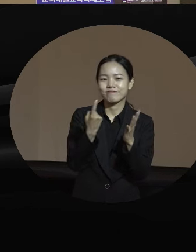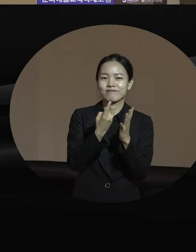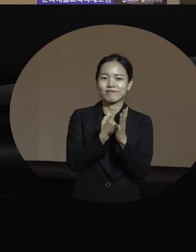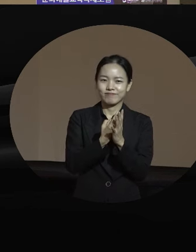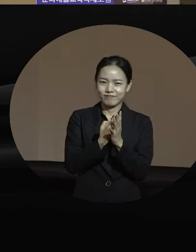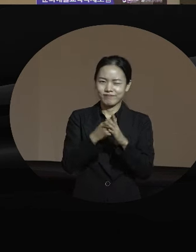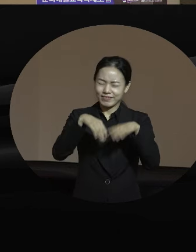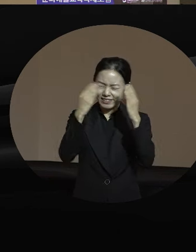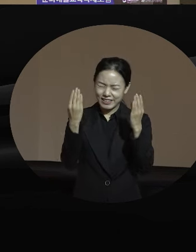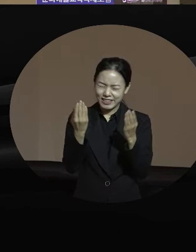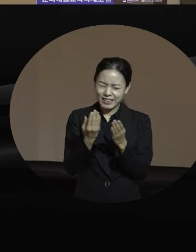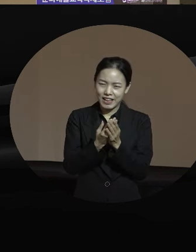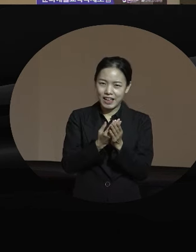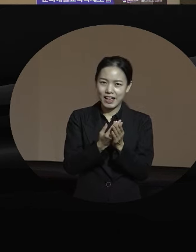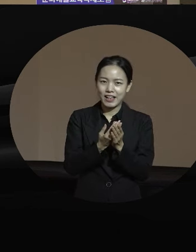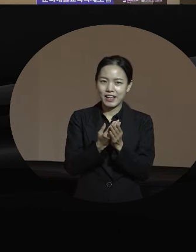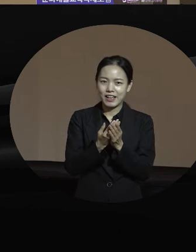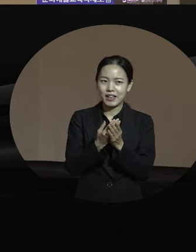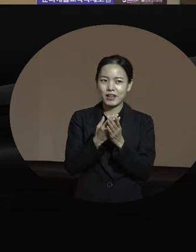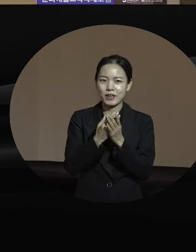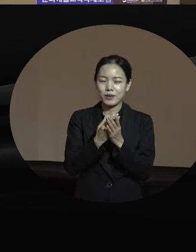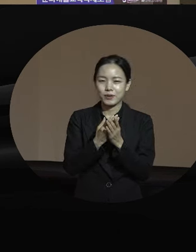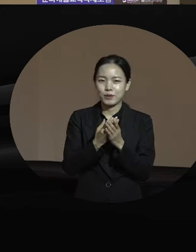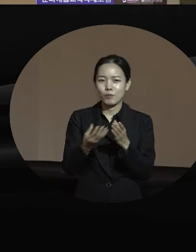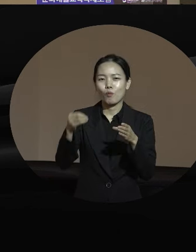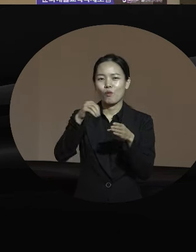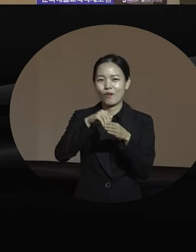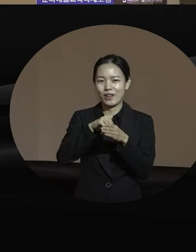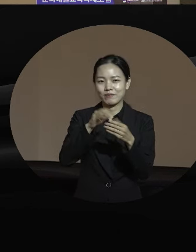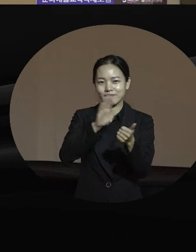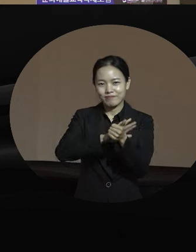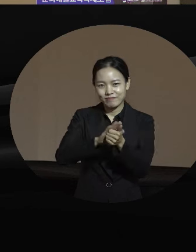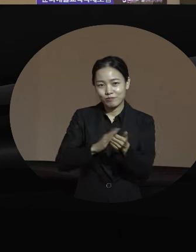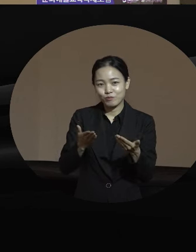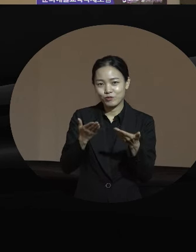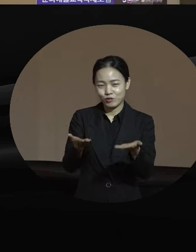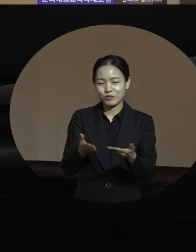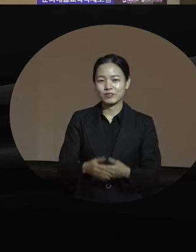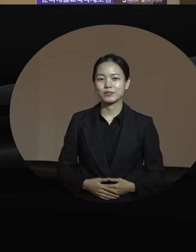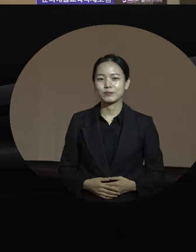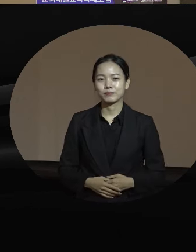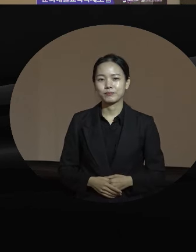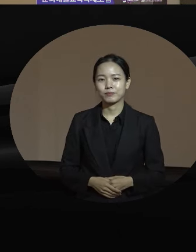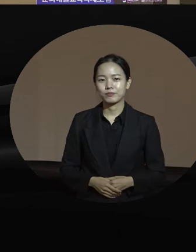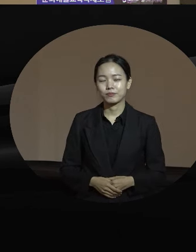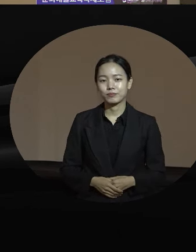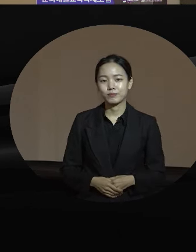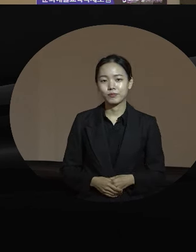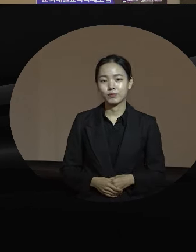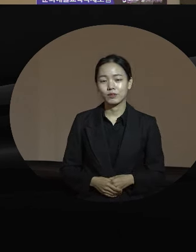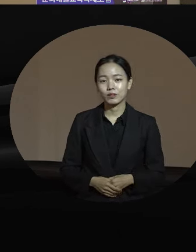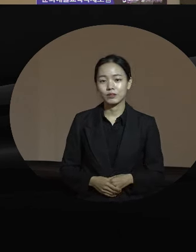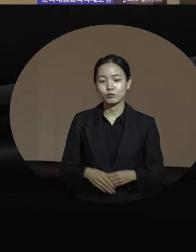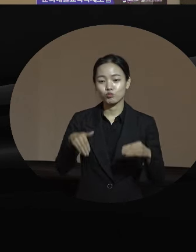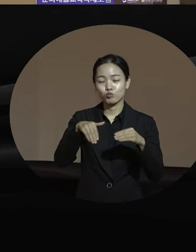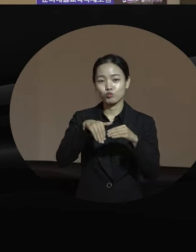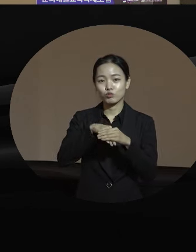핵심이라고 할 수 있겠습니다. 그래서 이 시간에는 문화예술 교육에서 접근성이 어떻게 확대 또는 확장되어